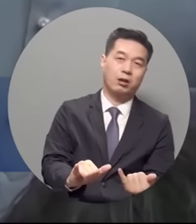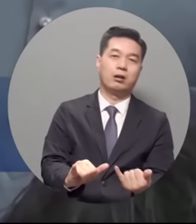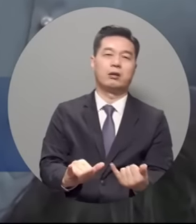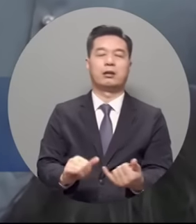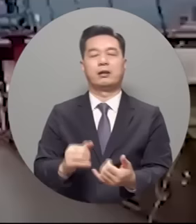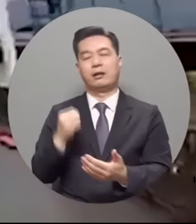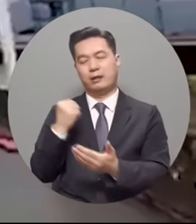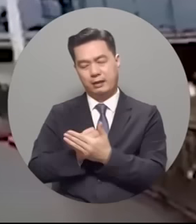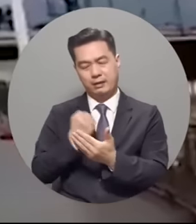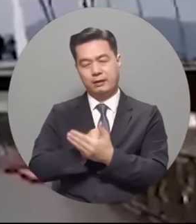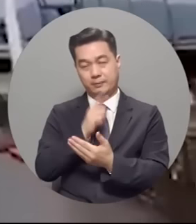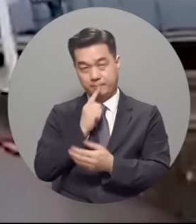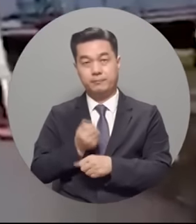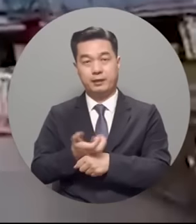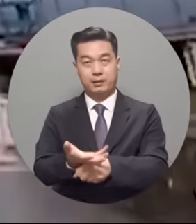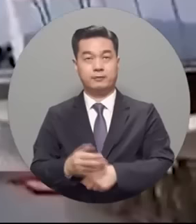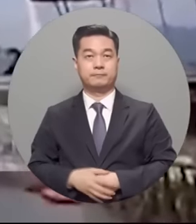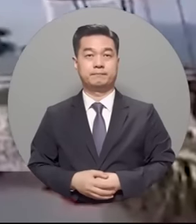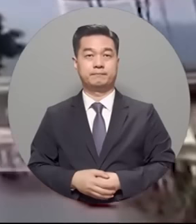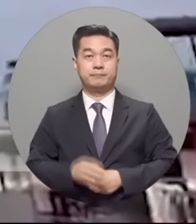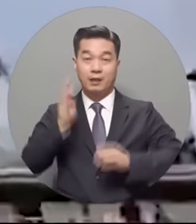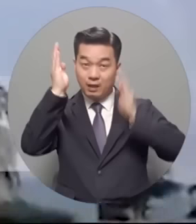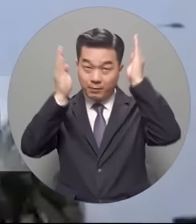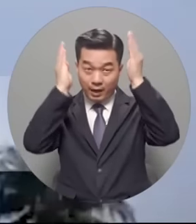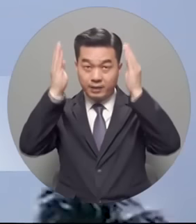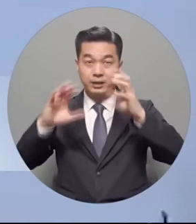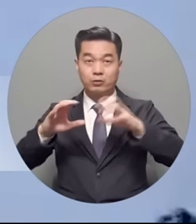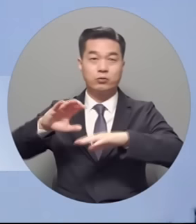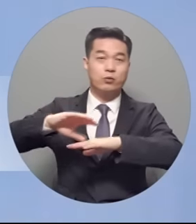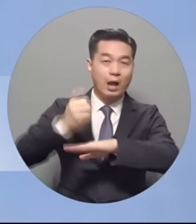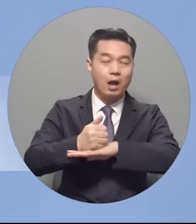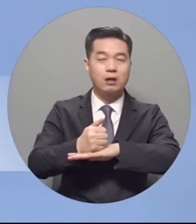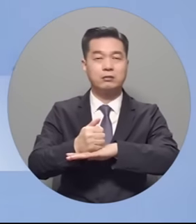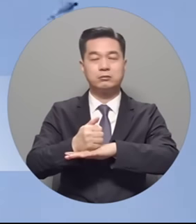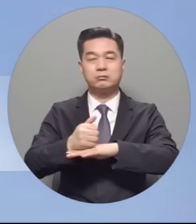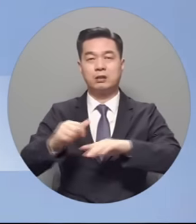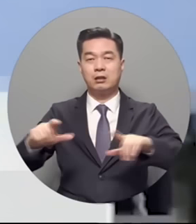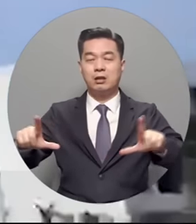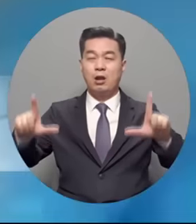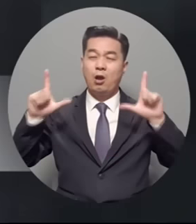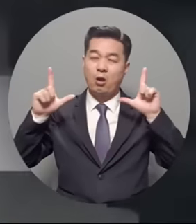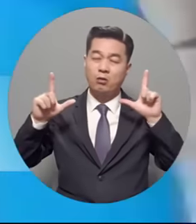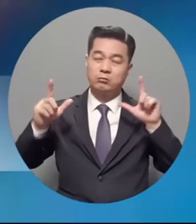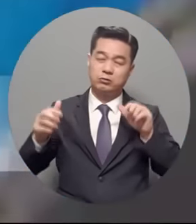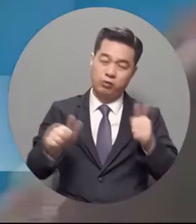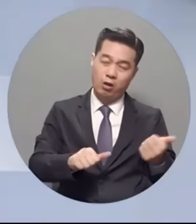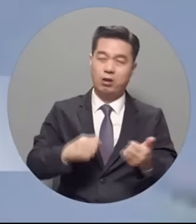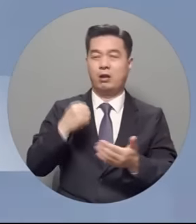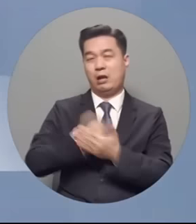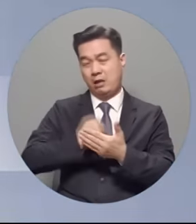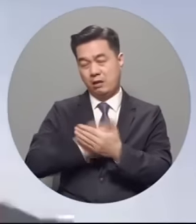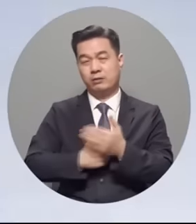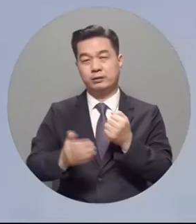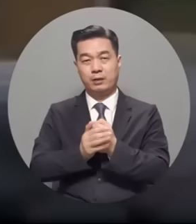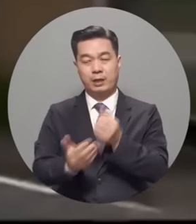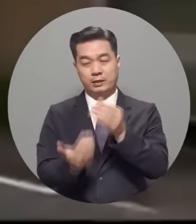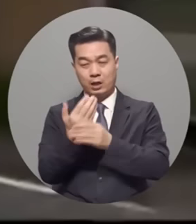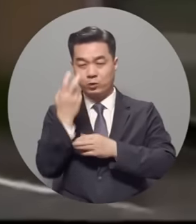helikopter. 말레이시아 국왕은 영웅들을 잃었다며 애도를 나타내고 즉각적인 사고 조사를